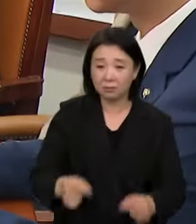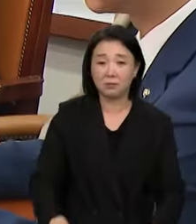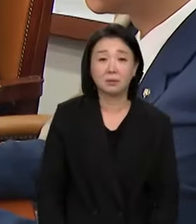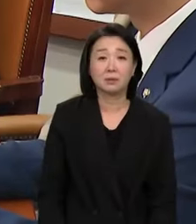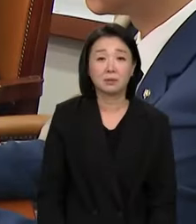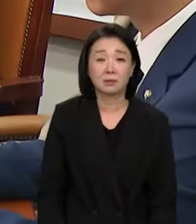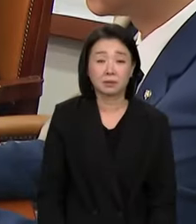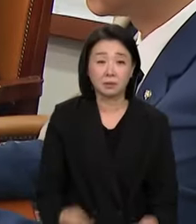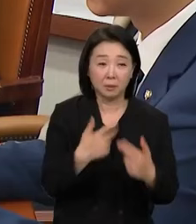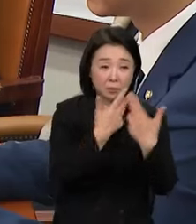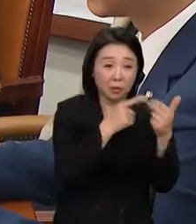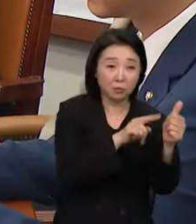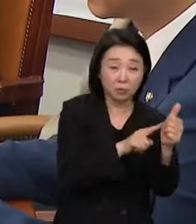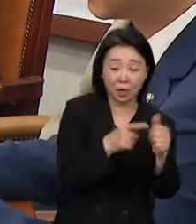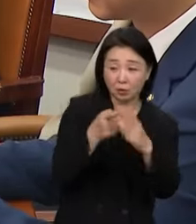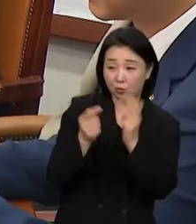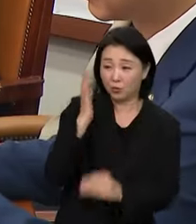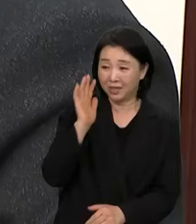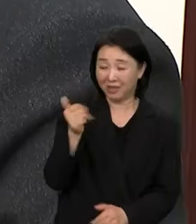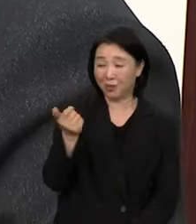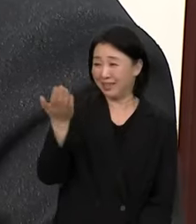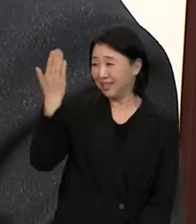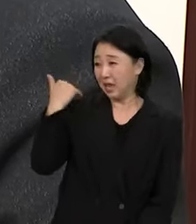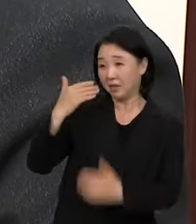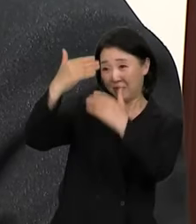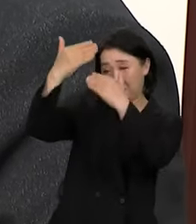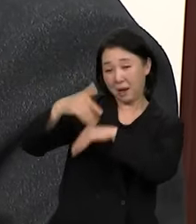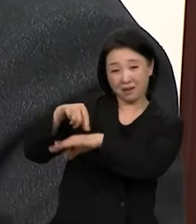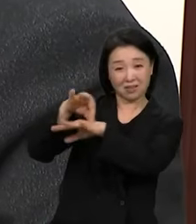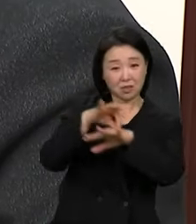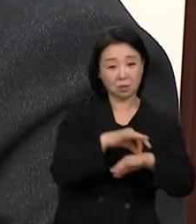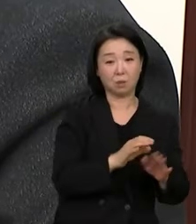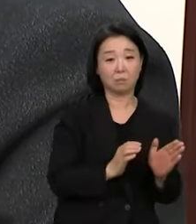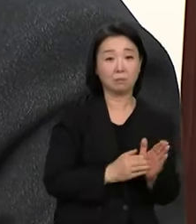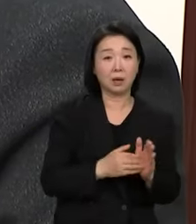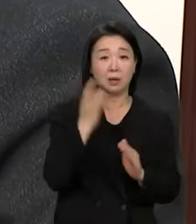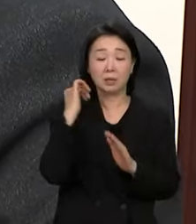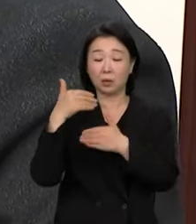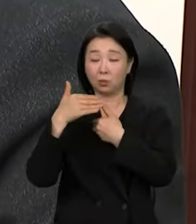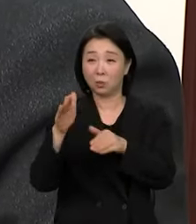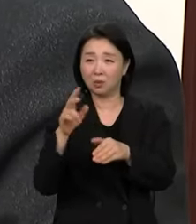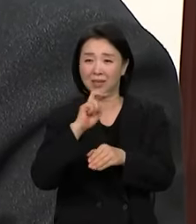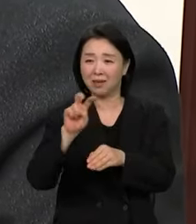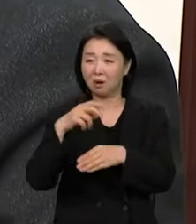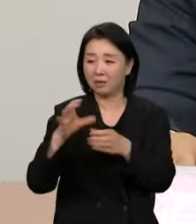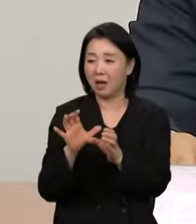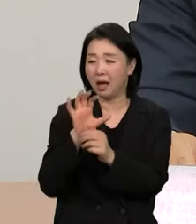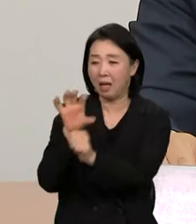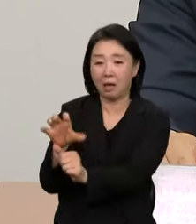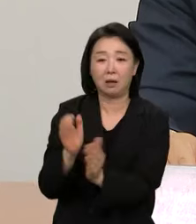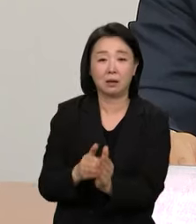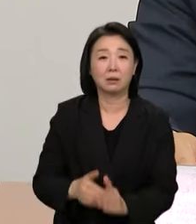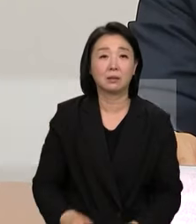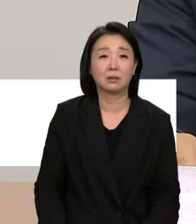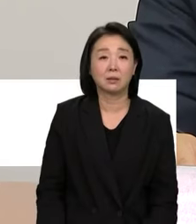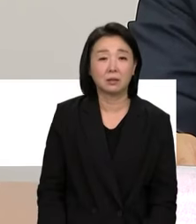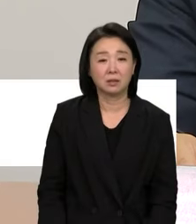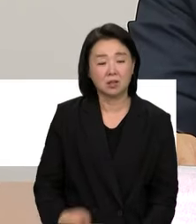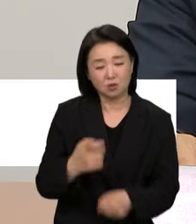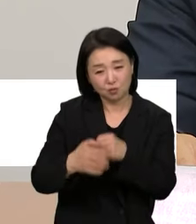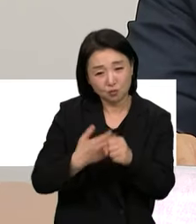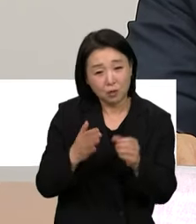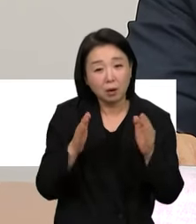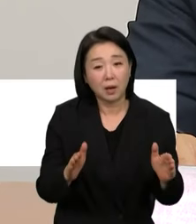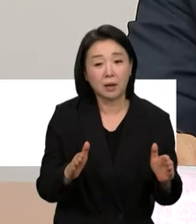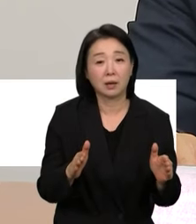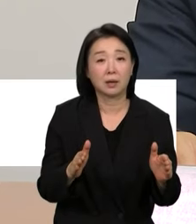민주당 이재명 대표는 윤 대통령의이 발언을 그대로 인용해 대통령실과 여당을 압박했습니다 수년간 지금